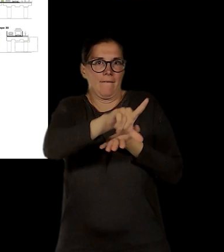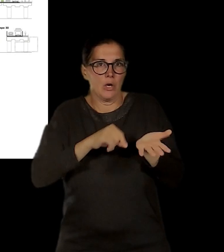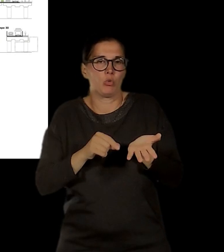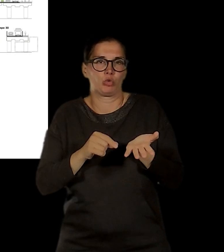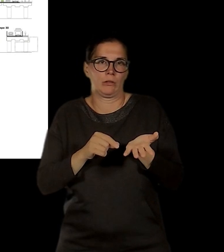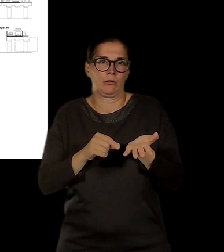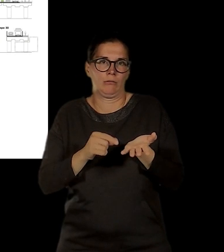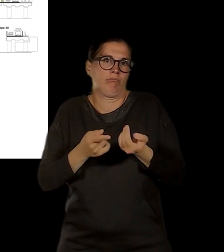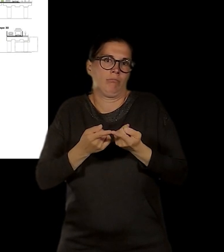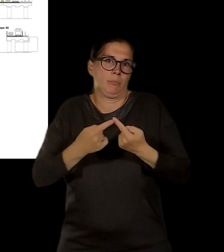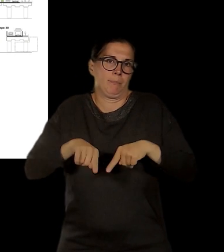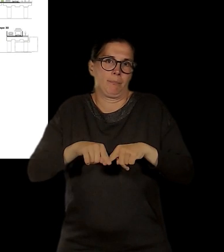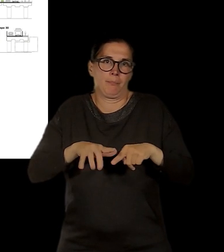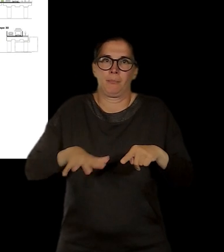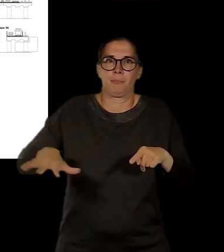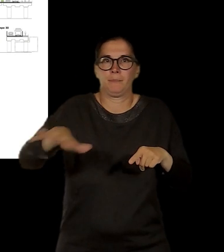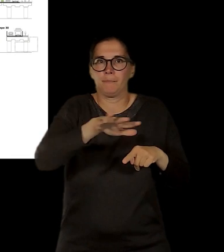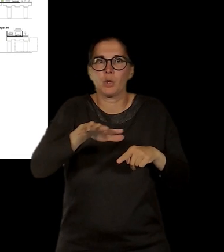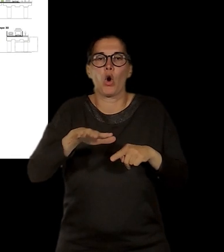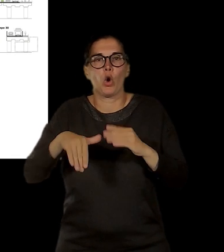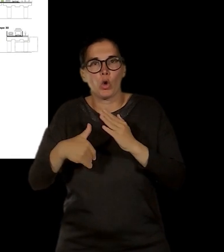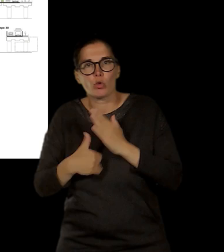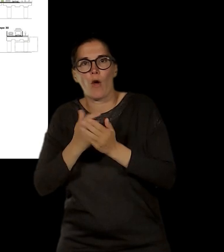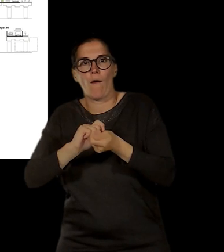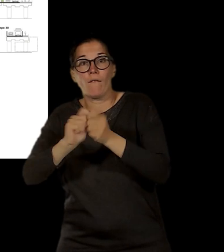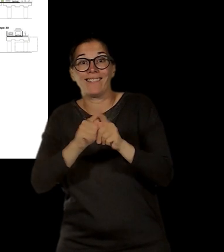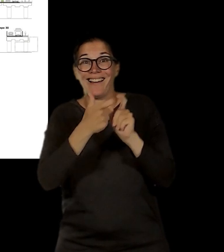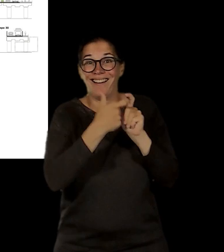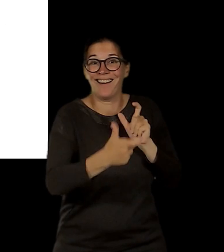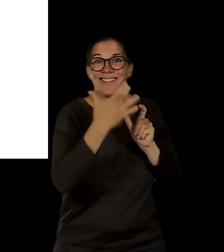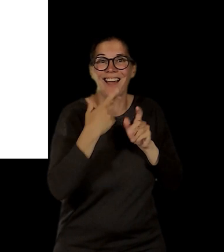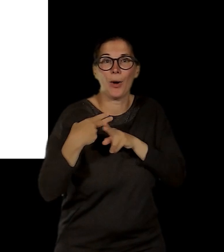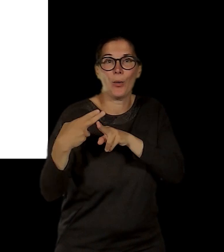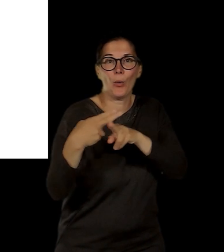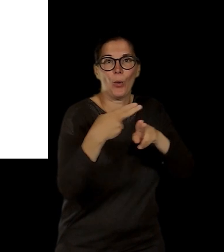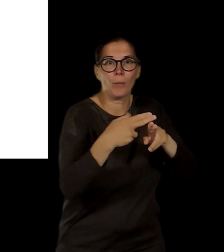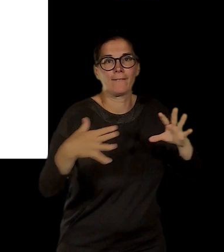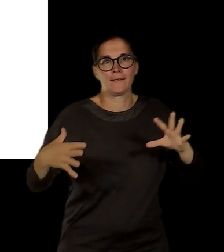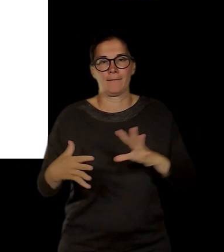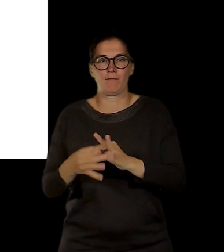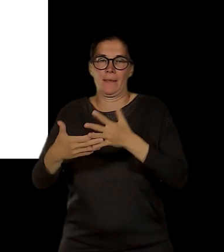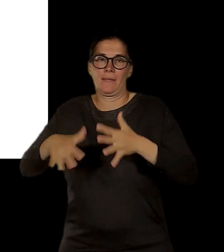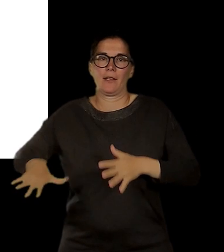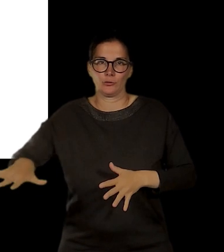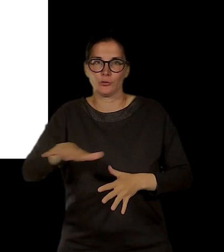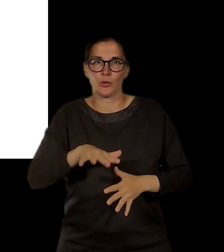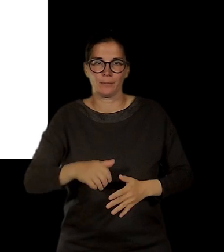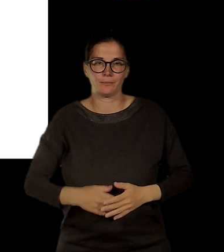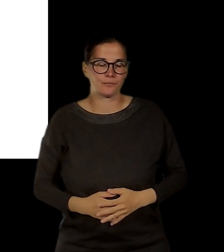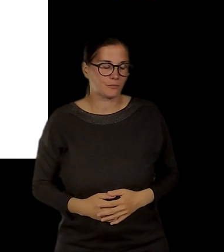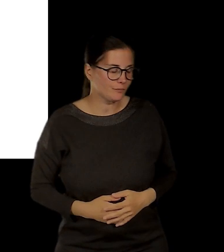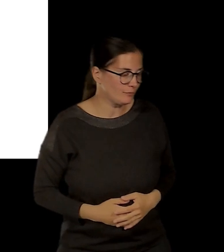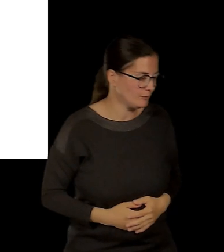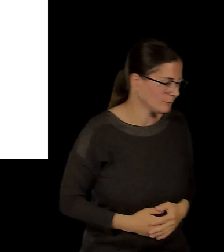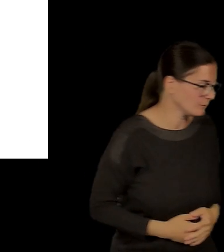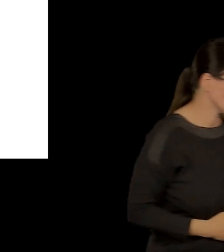a využít ji a postupně ji transformovat a nějakým způsobem to města začlenit. V té době taky